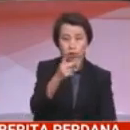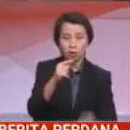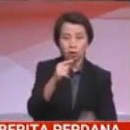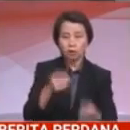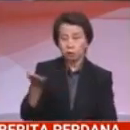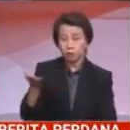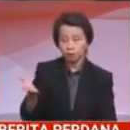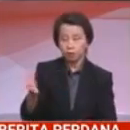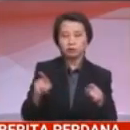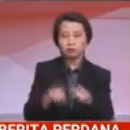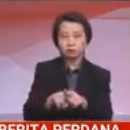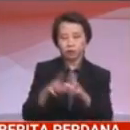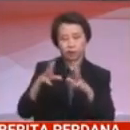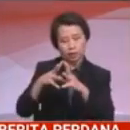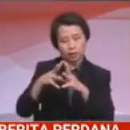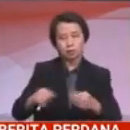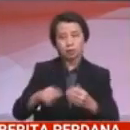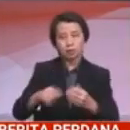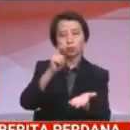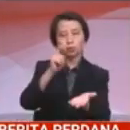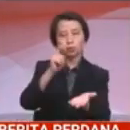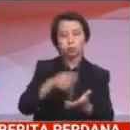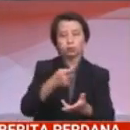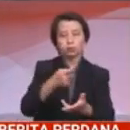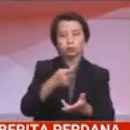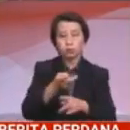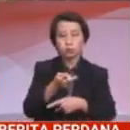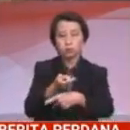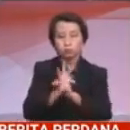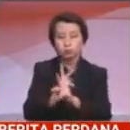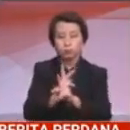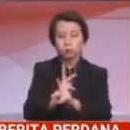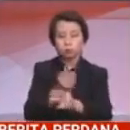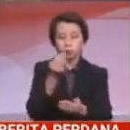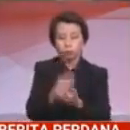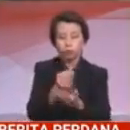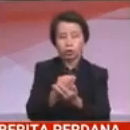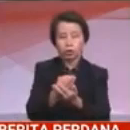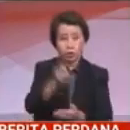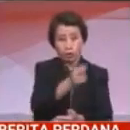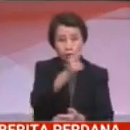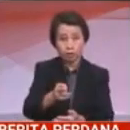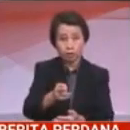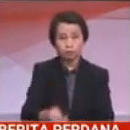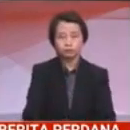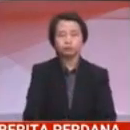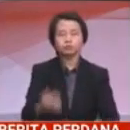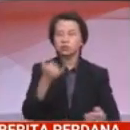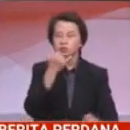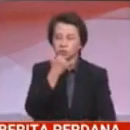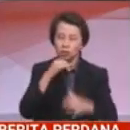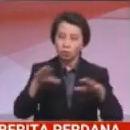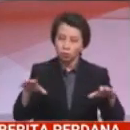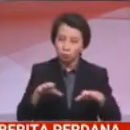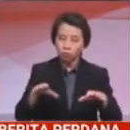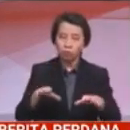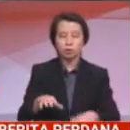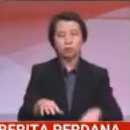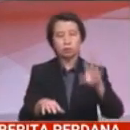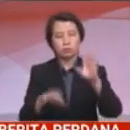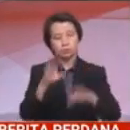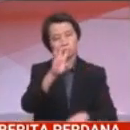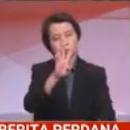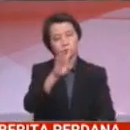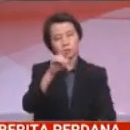tertuduh sebagai penyelesaian hutang daripada peminjam wang haram. Kesalahan dilakukan pada kira-kira